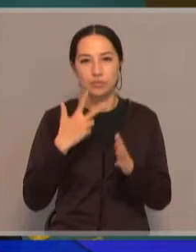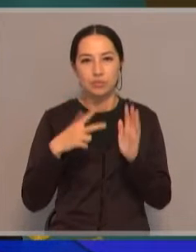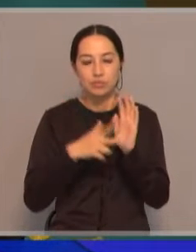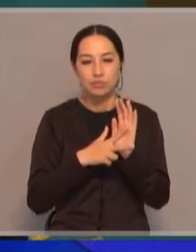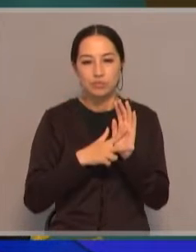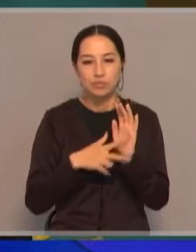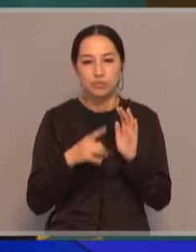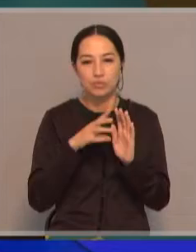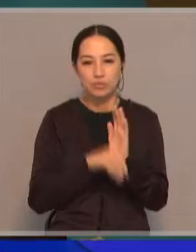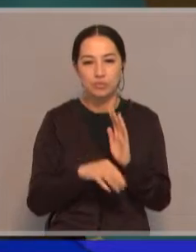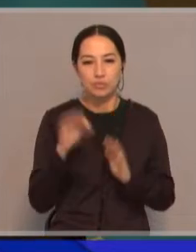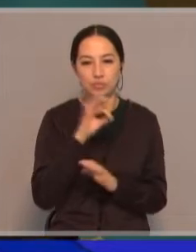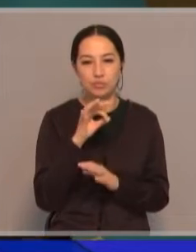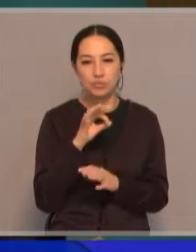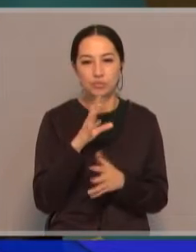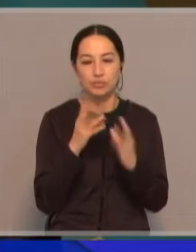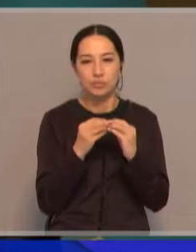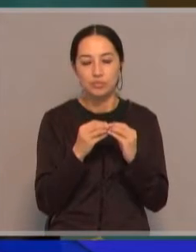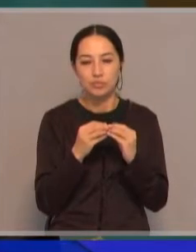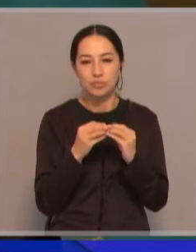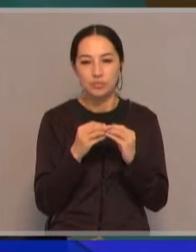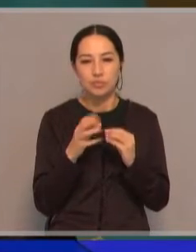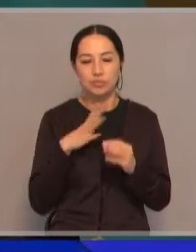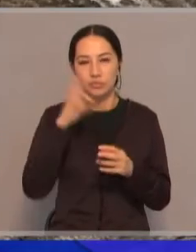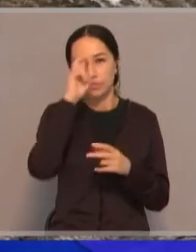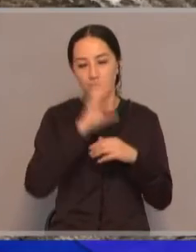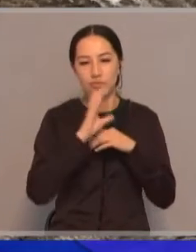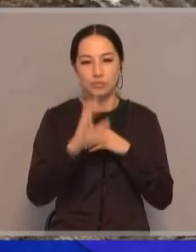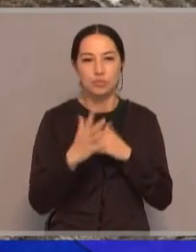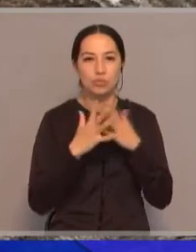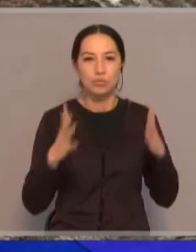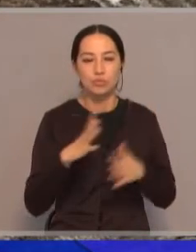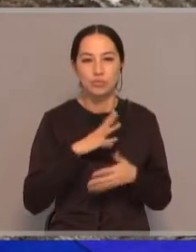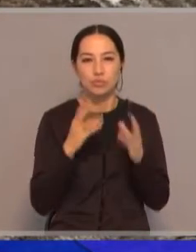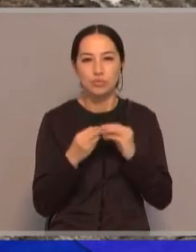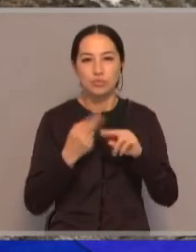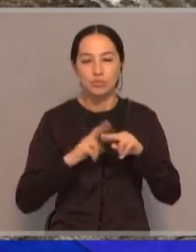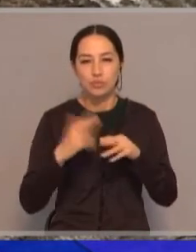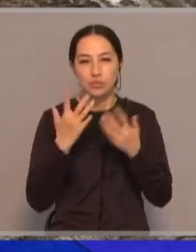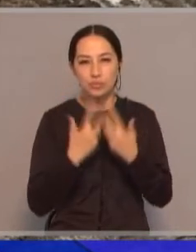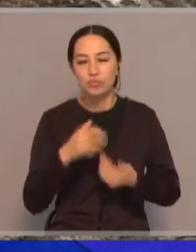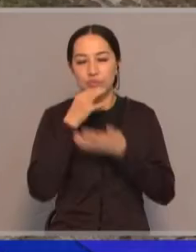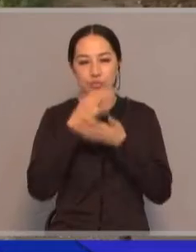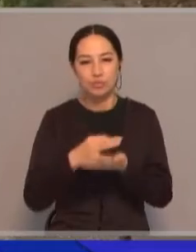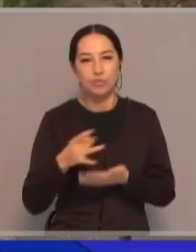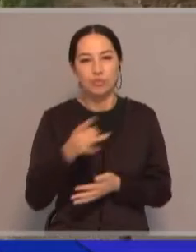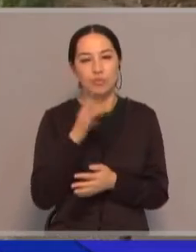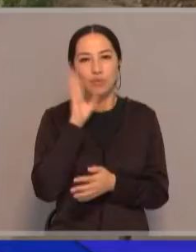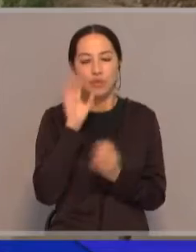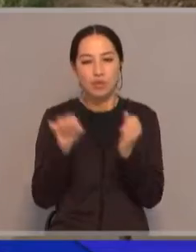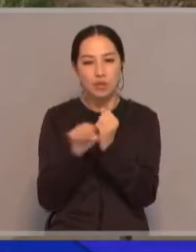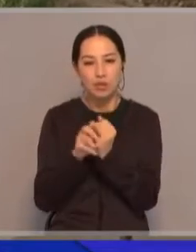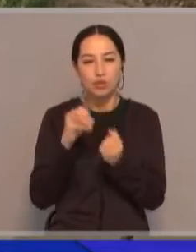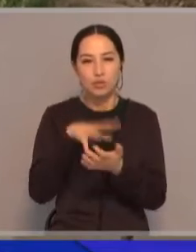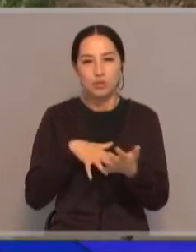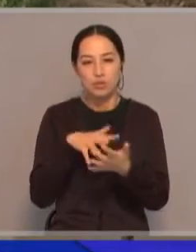құрылысына бұлдық қорған 15-ті 8 млрденгер бөлінді. Дегенмен шалғай жатқан қалқы саны өте аз елді мекендергі су жеткізу әлілде